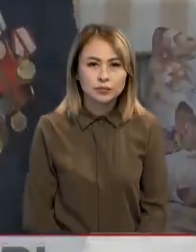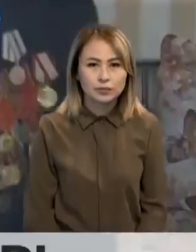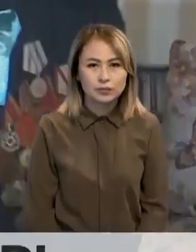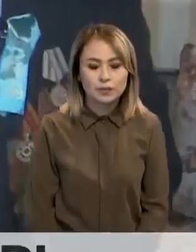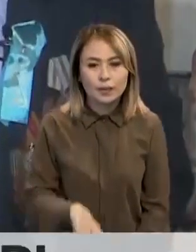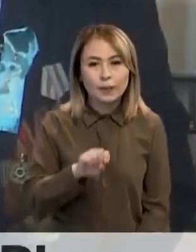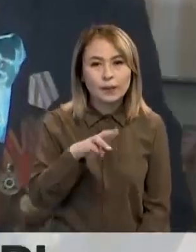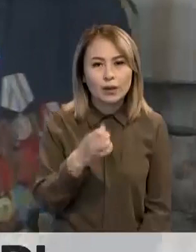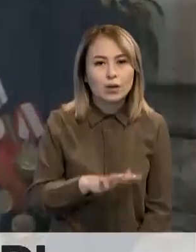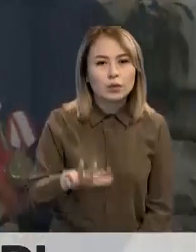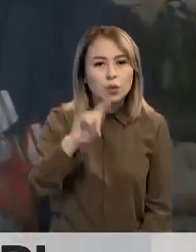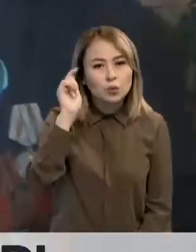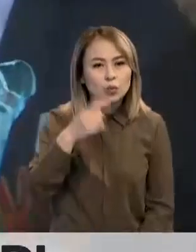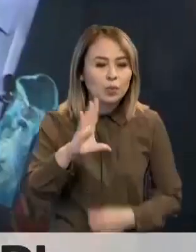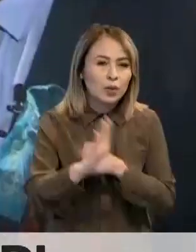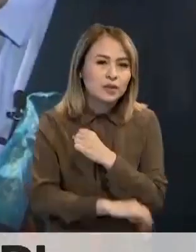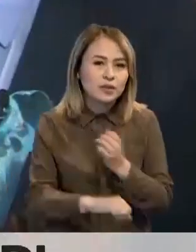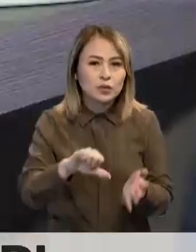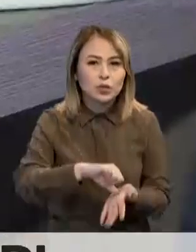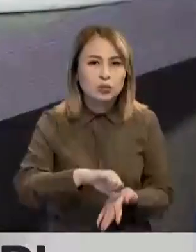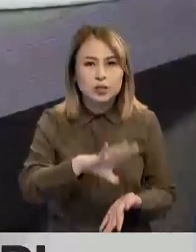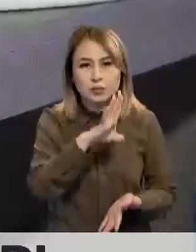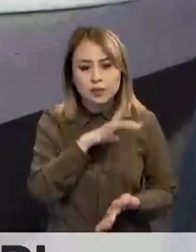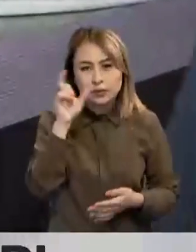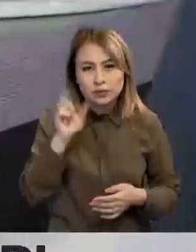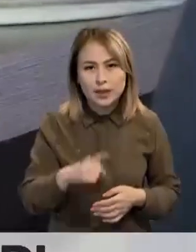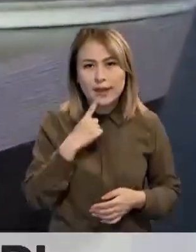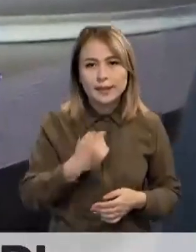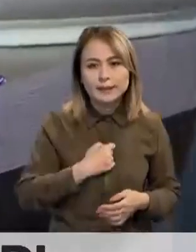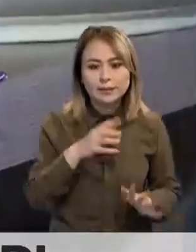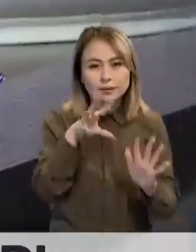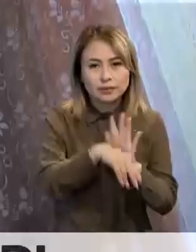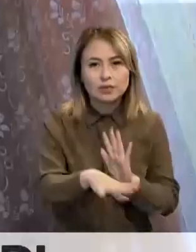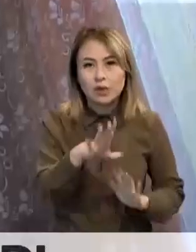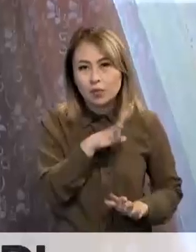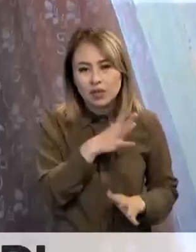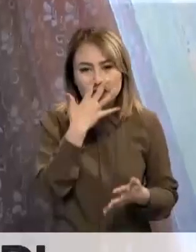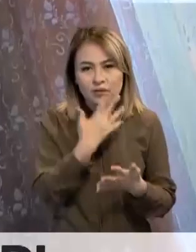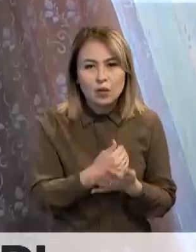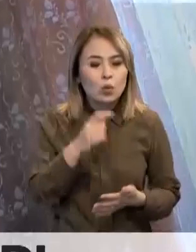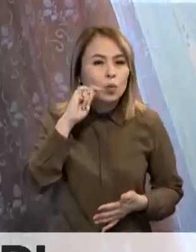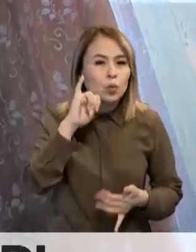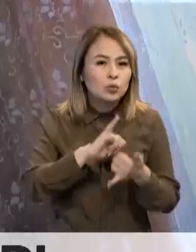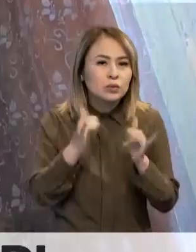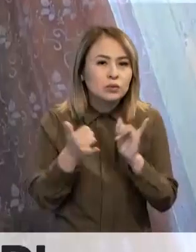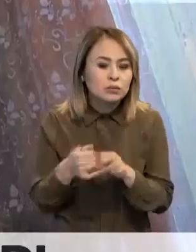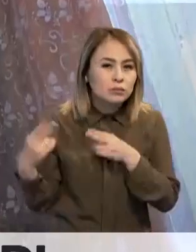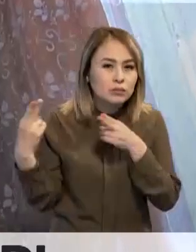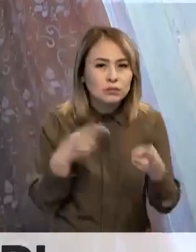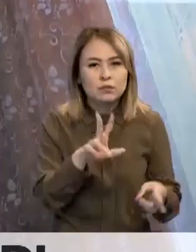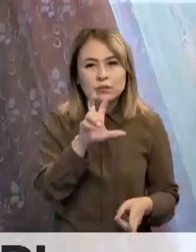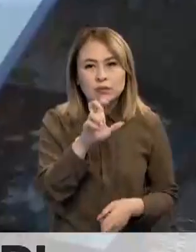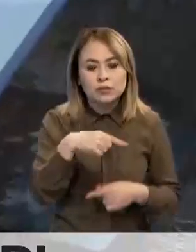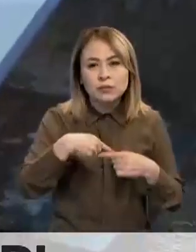Алтай аудандағы соғыстың соңғы куәгері Василий Рудометов. Әскер қатарына іліну үшін ол тіпті Өскемен қаласына дейін 300 шақырым жолды жаяу жүріп